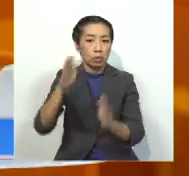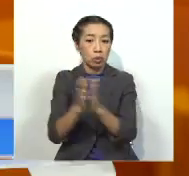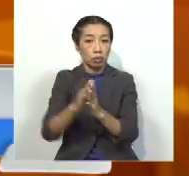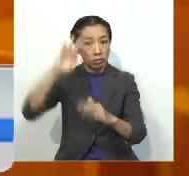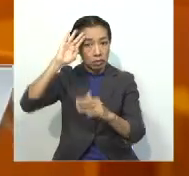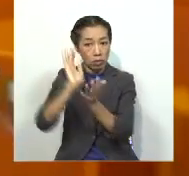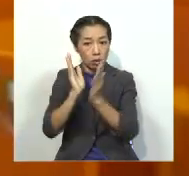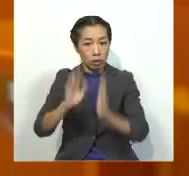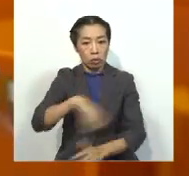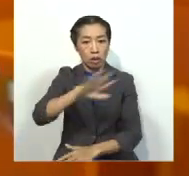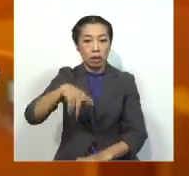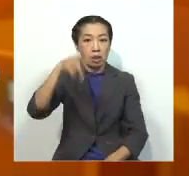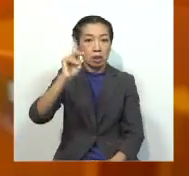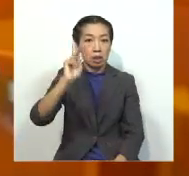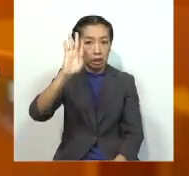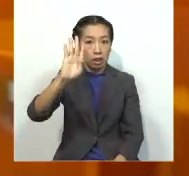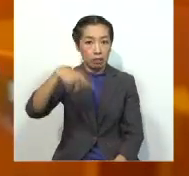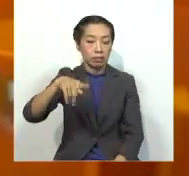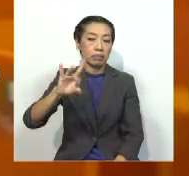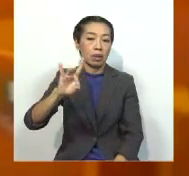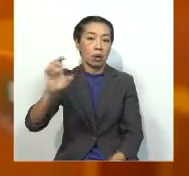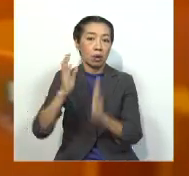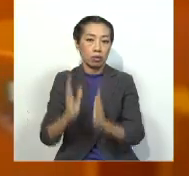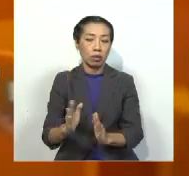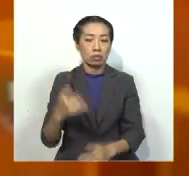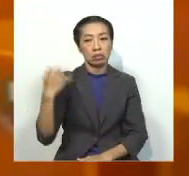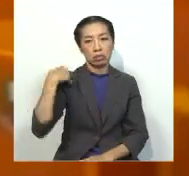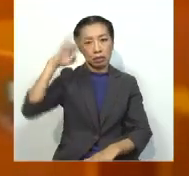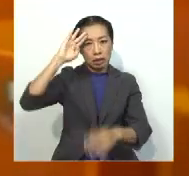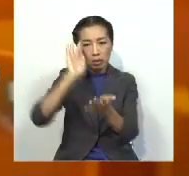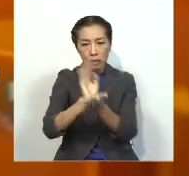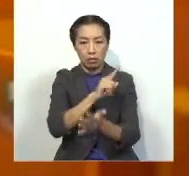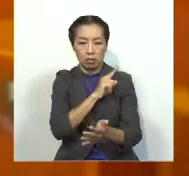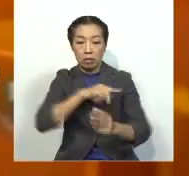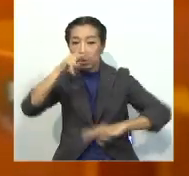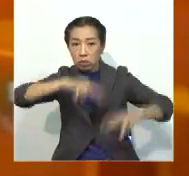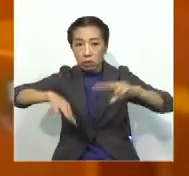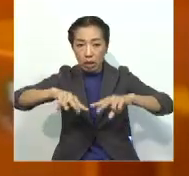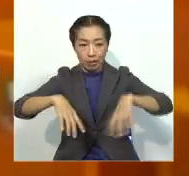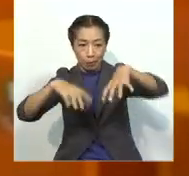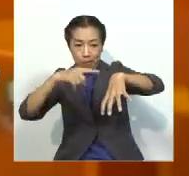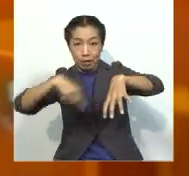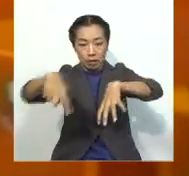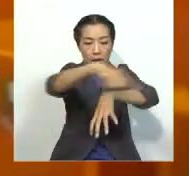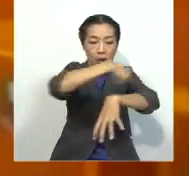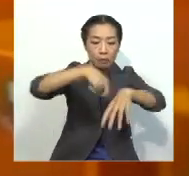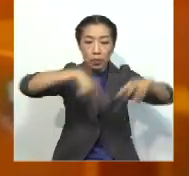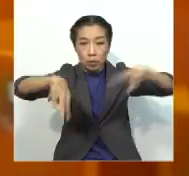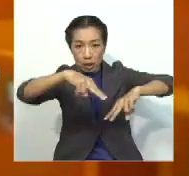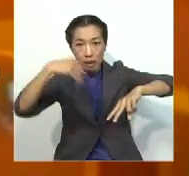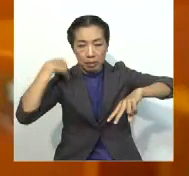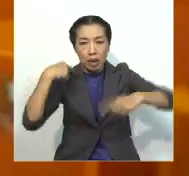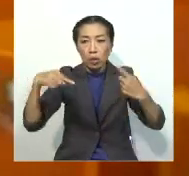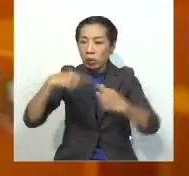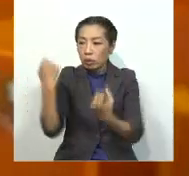งสิ้น 4,800 นายก็จะมีตำรวจที่ดูแลรอบๆพื้นที่รวมทั้งที่จอดร